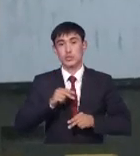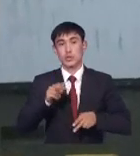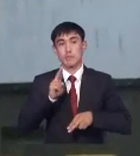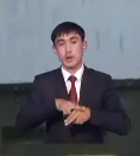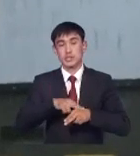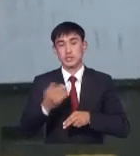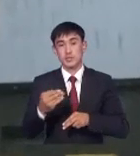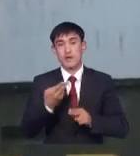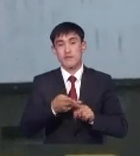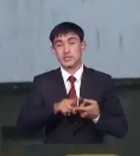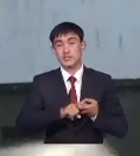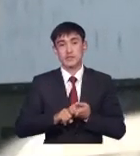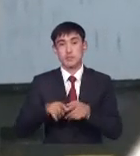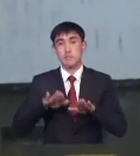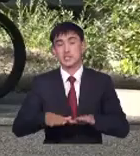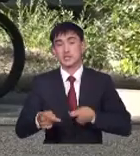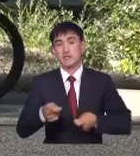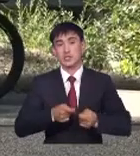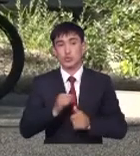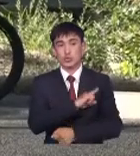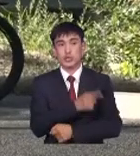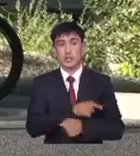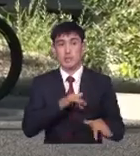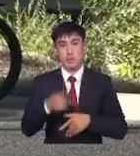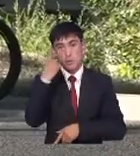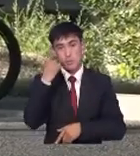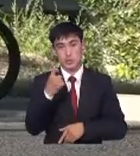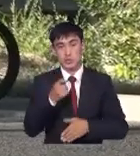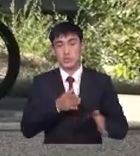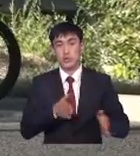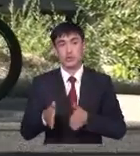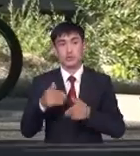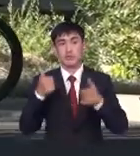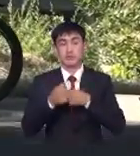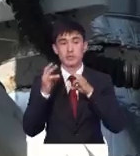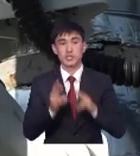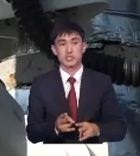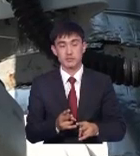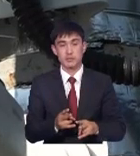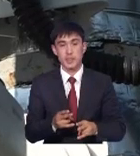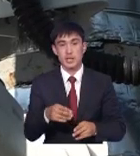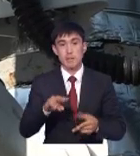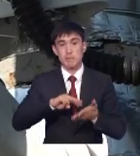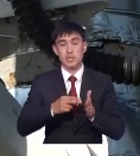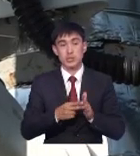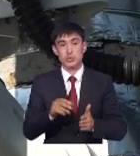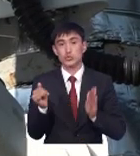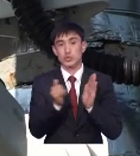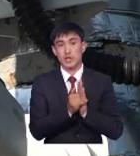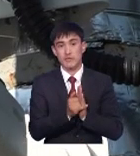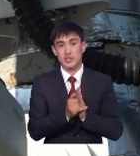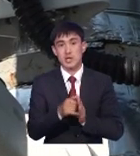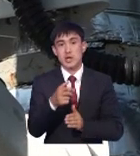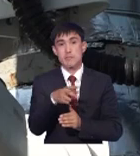полиции в этой связи местные власти усилили меры по предупреждению дорожно-транспортных происшествий они планируют установить